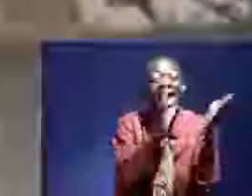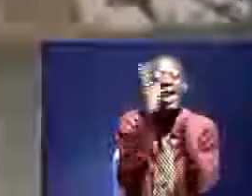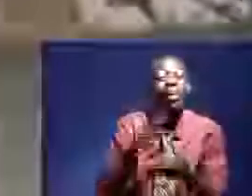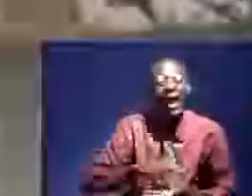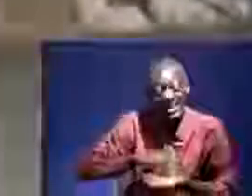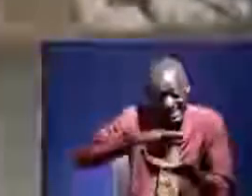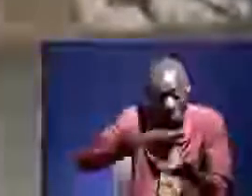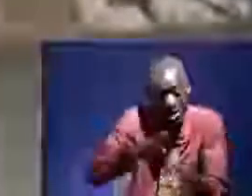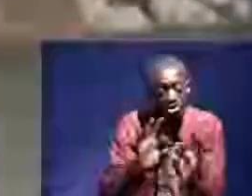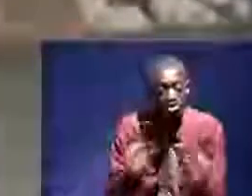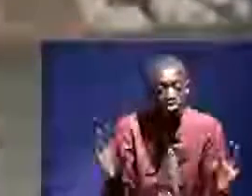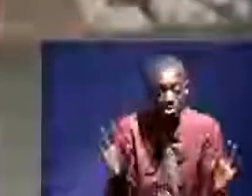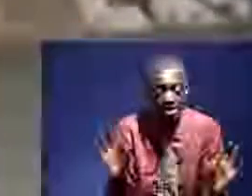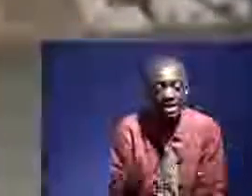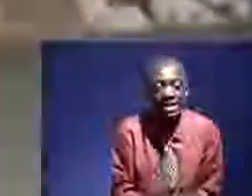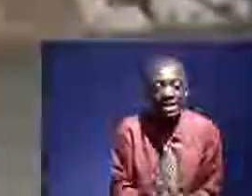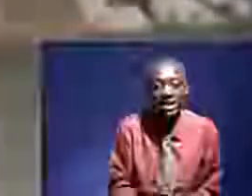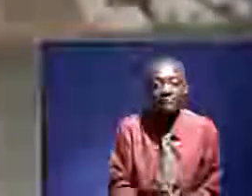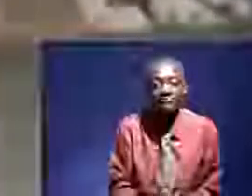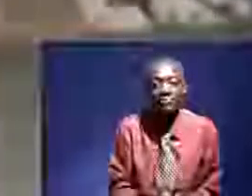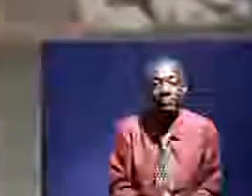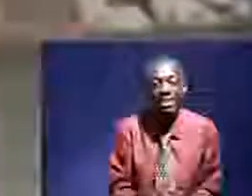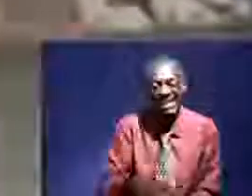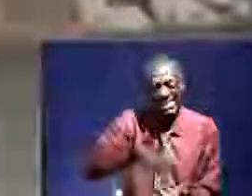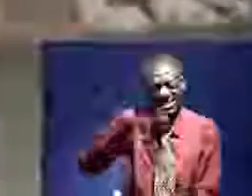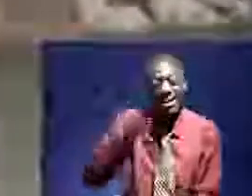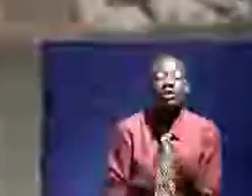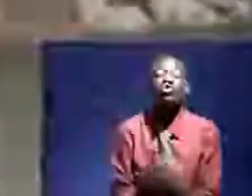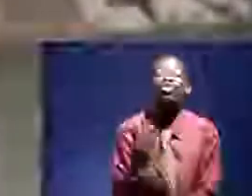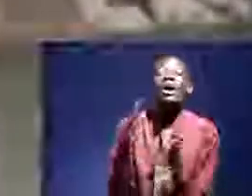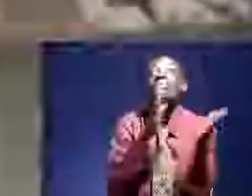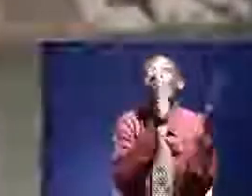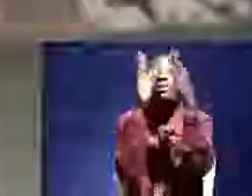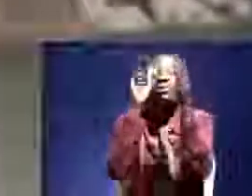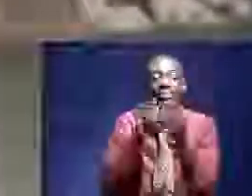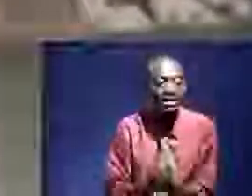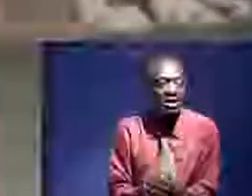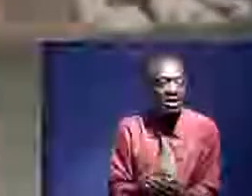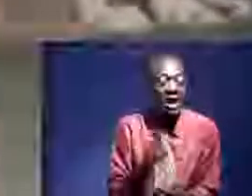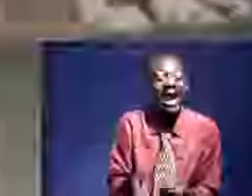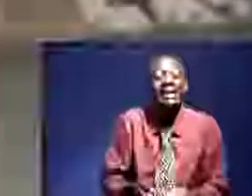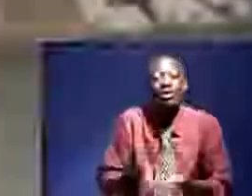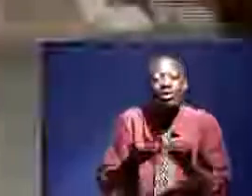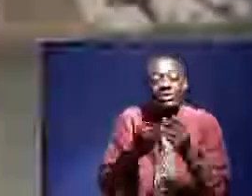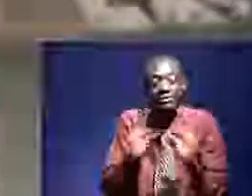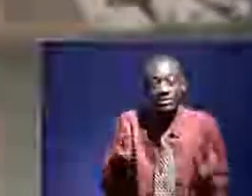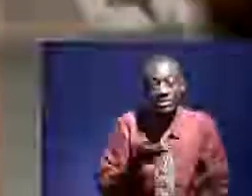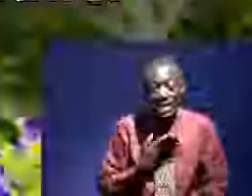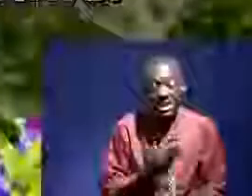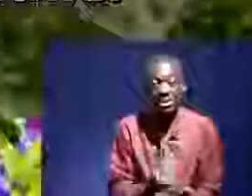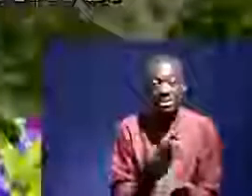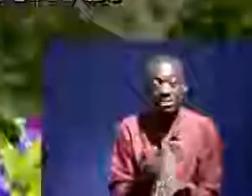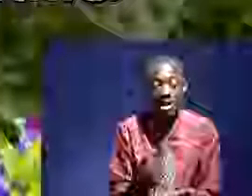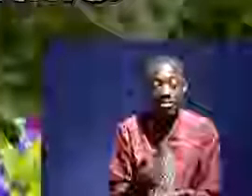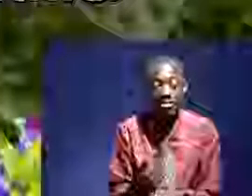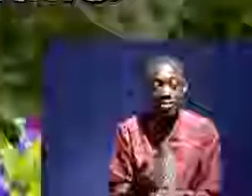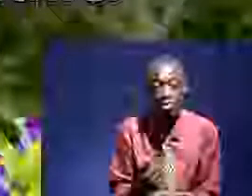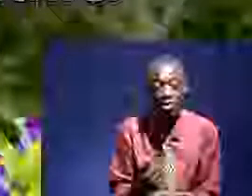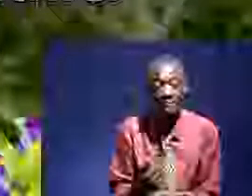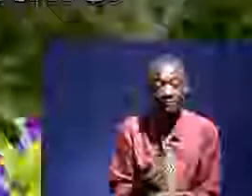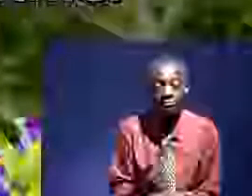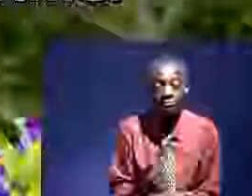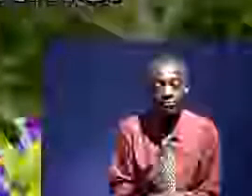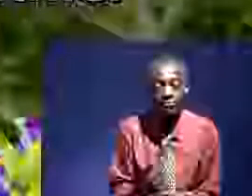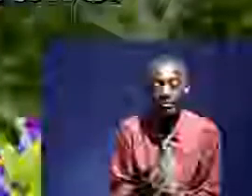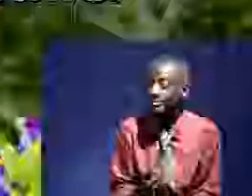zawadi nzuri ya thamani kutoka mbinguni. And it will even soothe your nerves. Itakusaidia vizuri sana kwa ajili ya mfumo wako wa ufahamu. And the more we